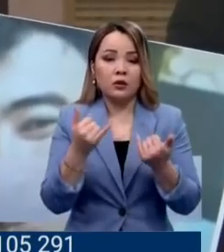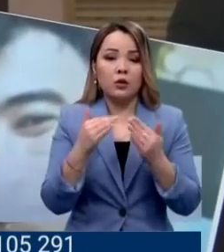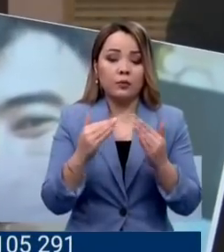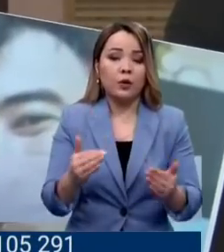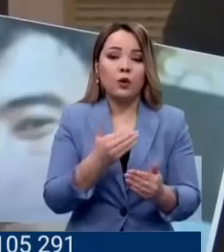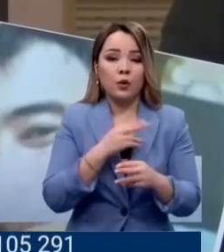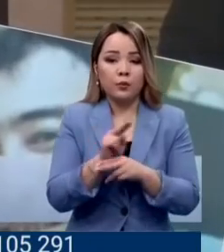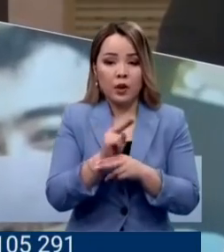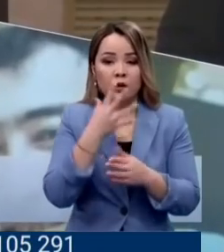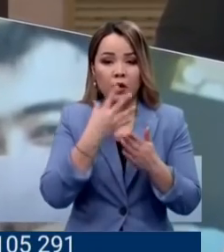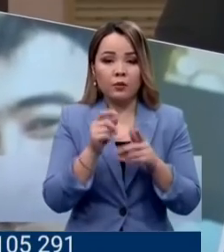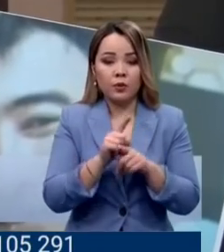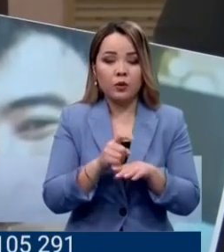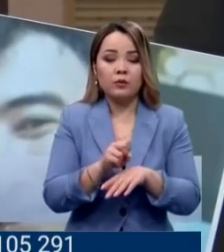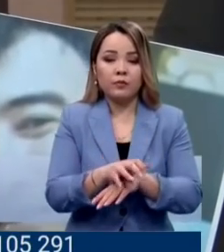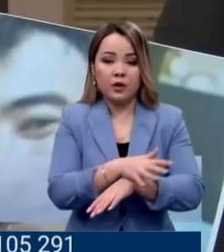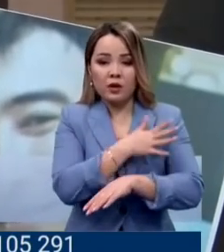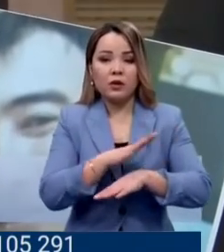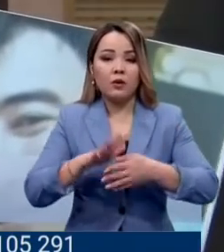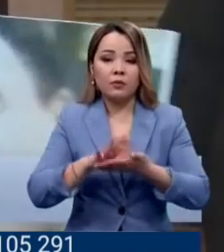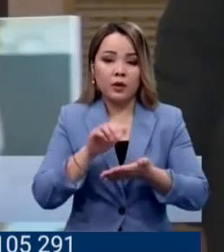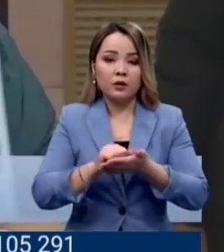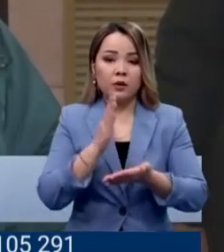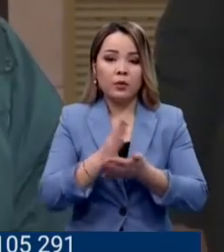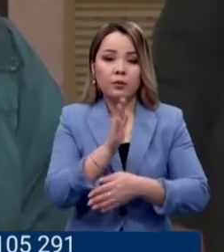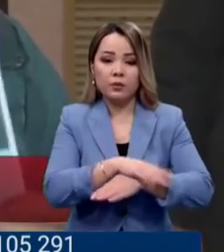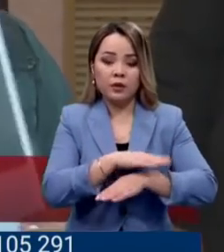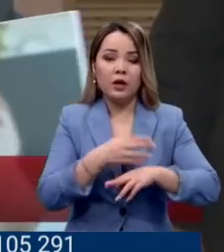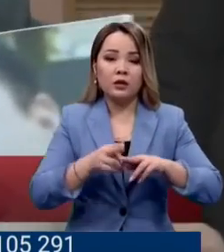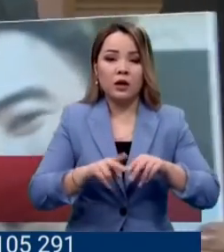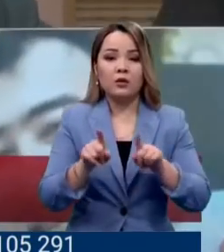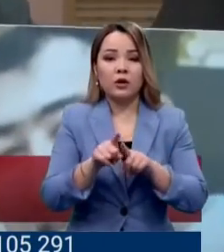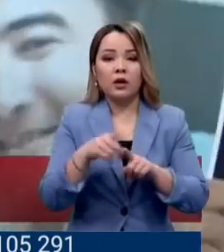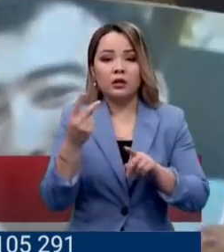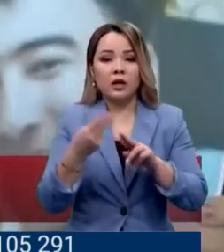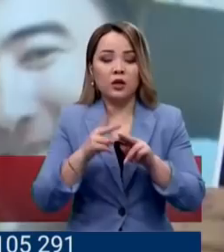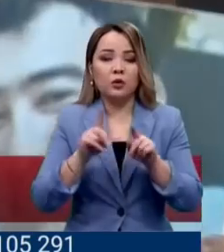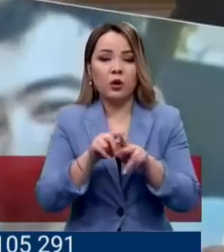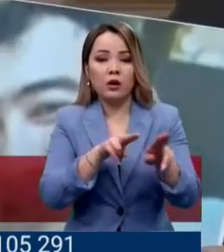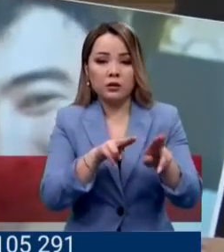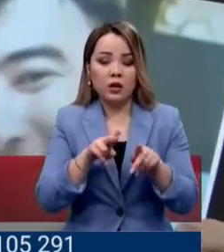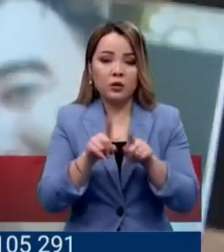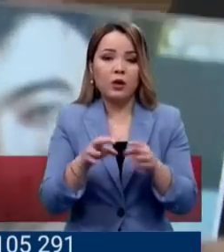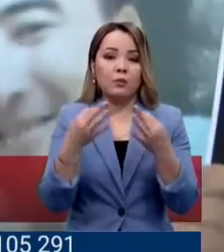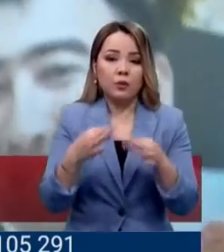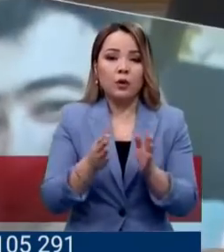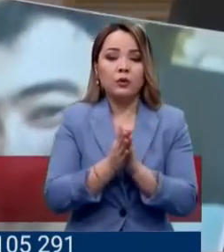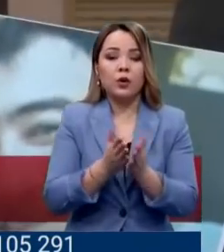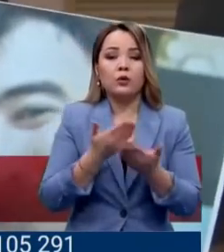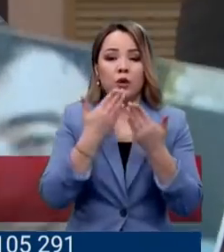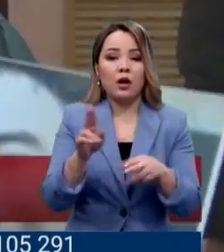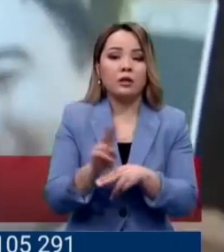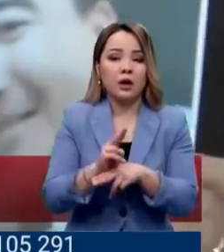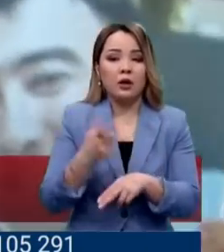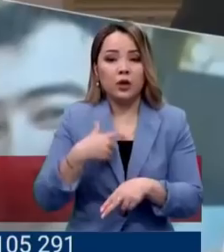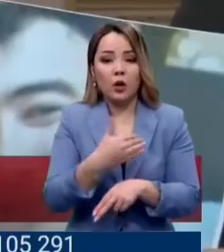мен де ол қарамайды, қол деп ірінде батыр қолда деп нәрсе дейді. Бірінші тесігі бітіп, екінші тесігі бітілмеген. Сіздерден шығарсын, қолын емдейін,